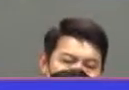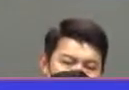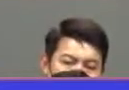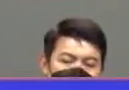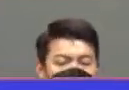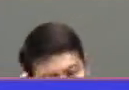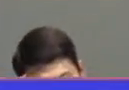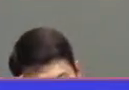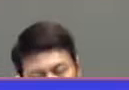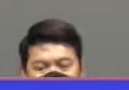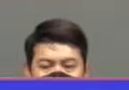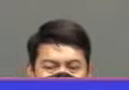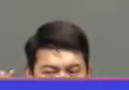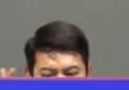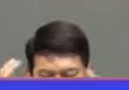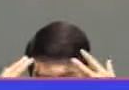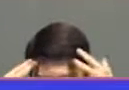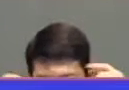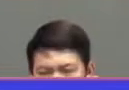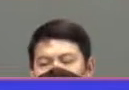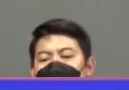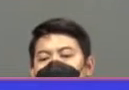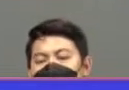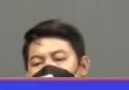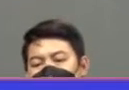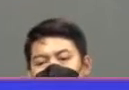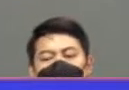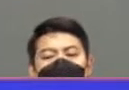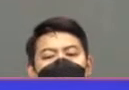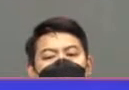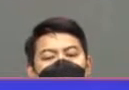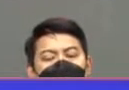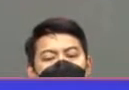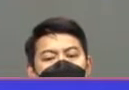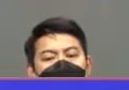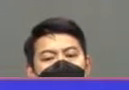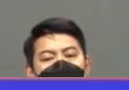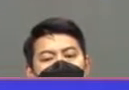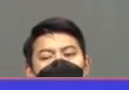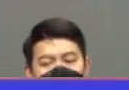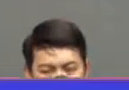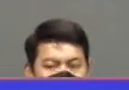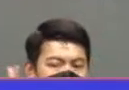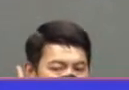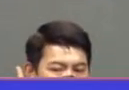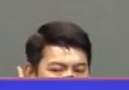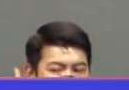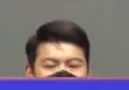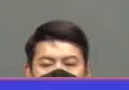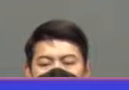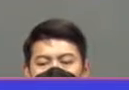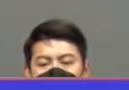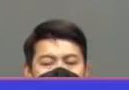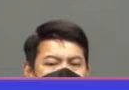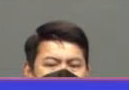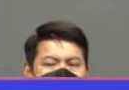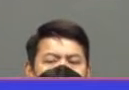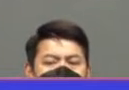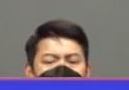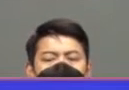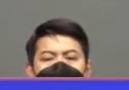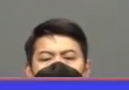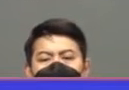ม1กันยาเหมือนกันนะครับจนถึง31ตุลาคมเหมือนกัน ค่ะ ครับ ส่วนมาตรการที่3ก็จะเป็นโครงการเพิ่มกำลังซื้